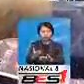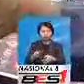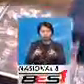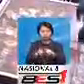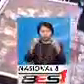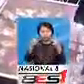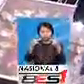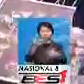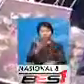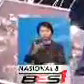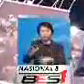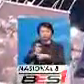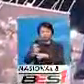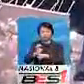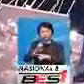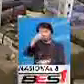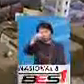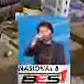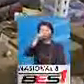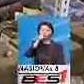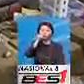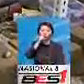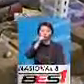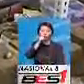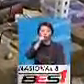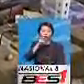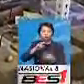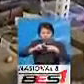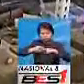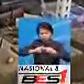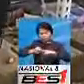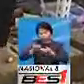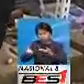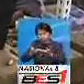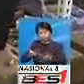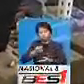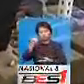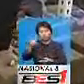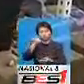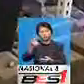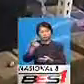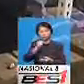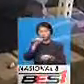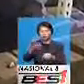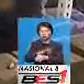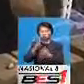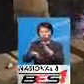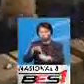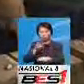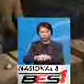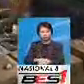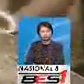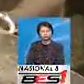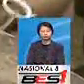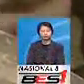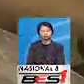dekat kedai memang barang-barang emas lah kepada pembeli perempuan. Lepas tu repair service memang selalunya memang tak cukup tangan lah kalau repair